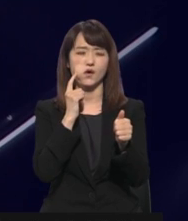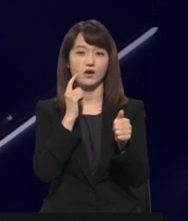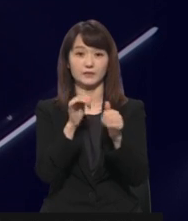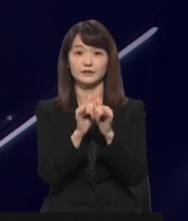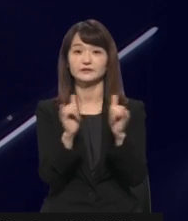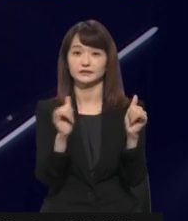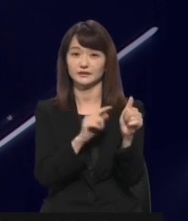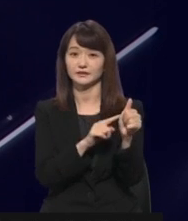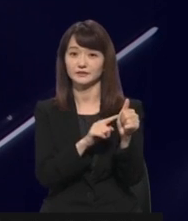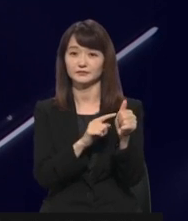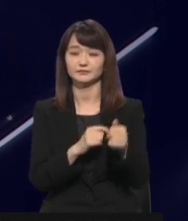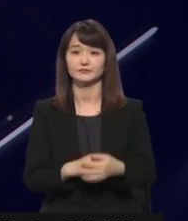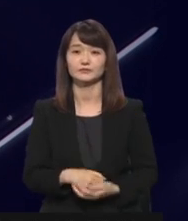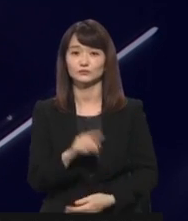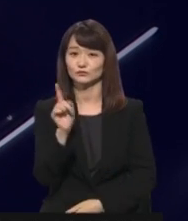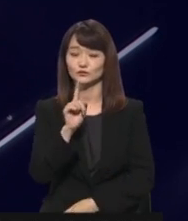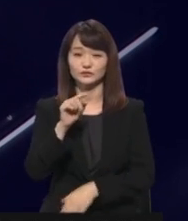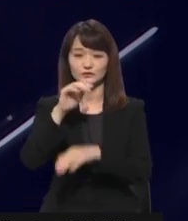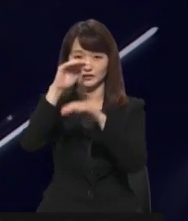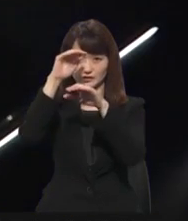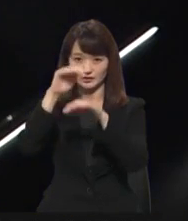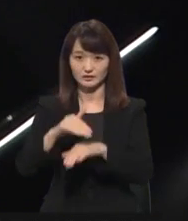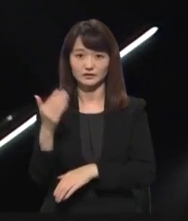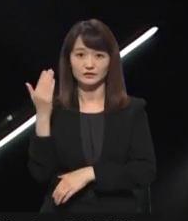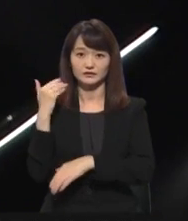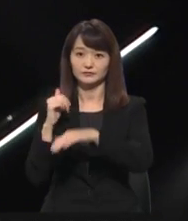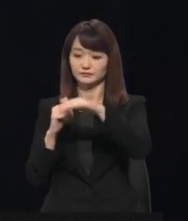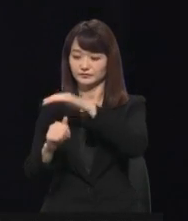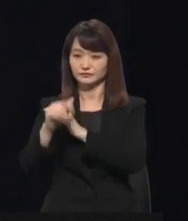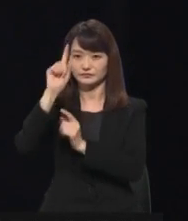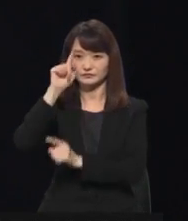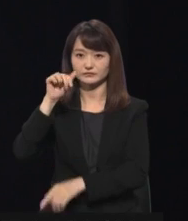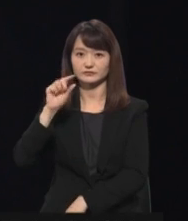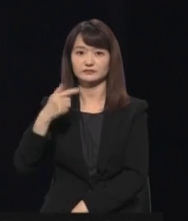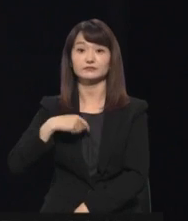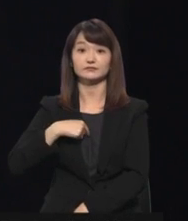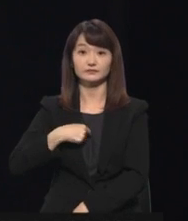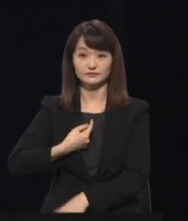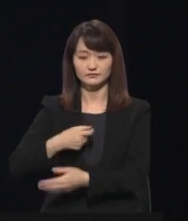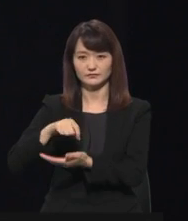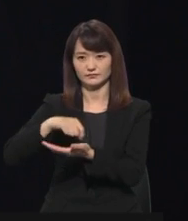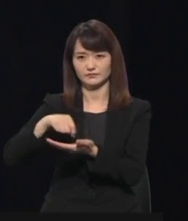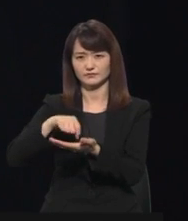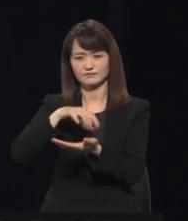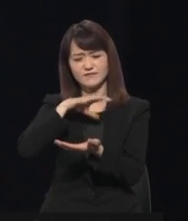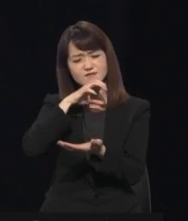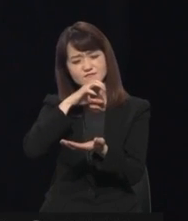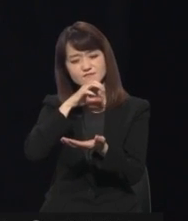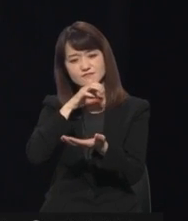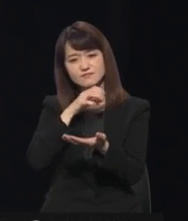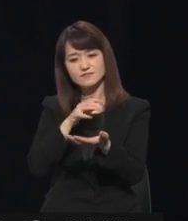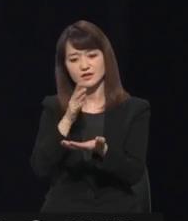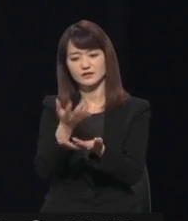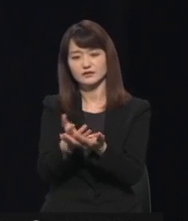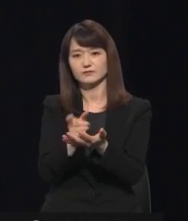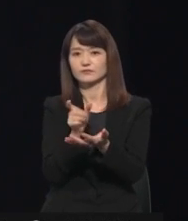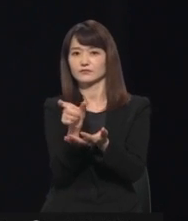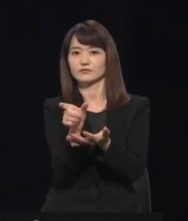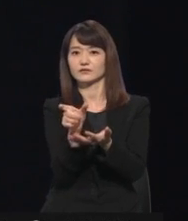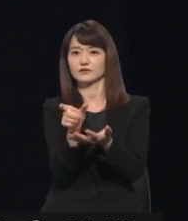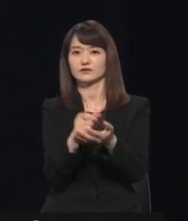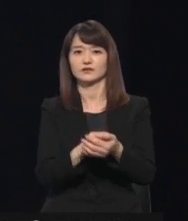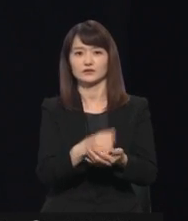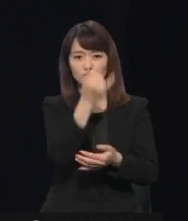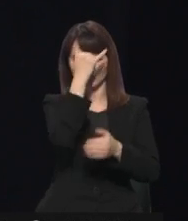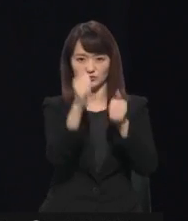듣습니다 어떤 얘기하면 이수석 전 대표회장 필 탄원서에 나오는 사람입니다 1 2 징계를 구할